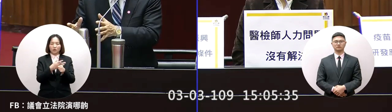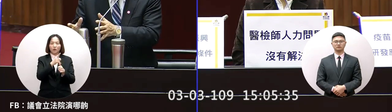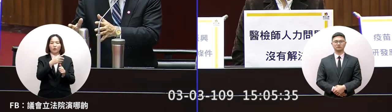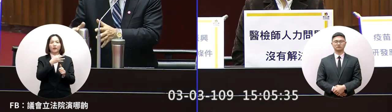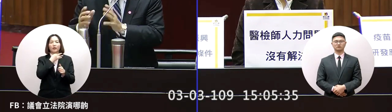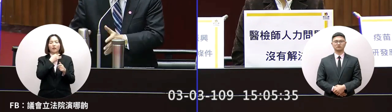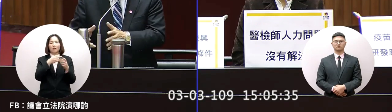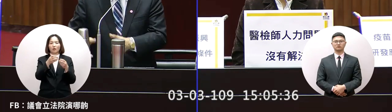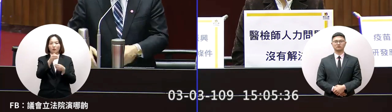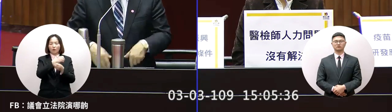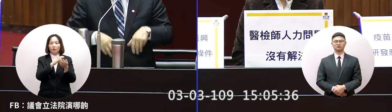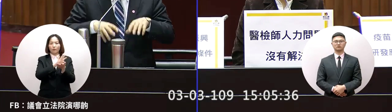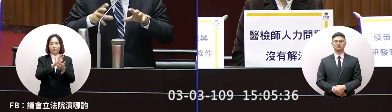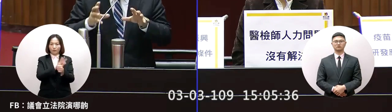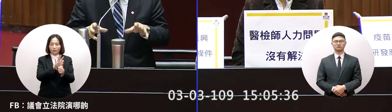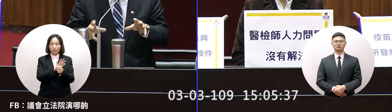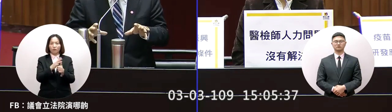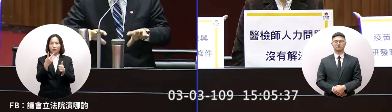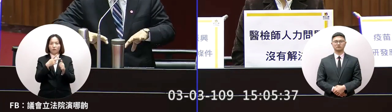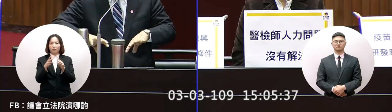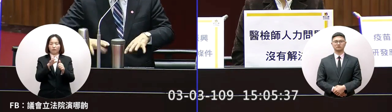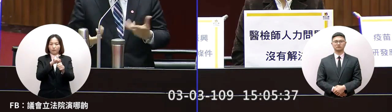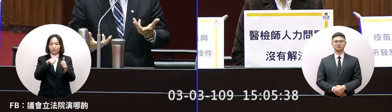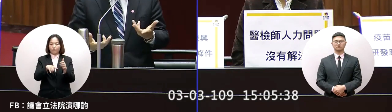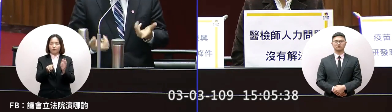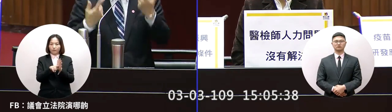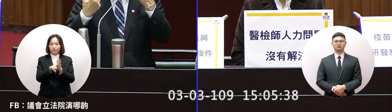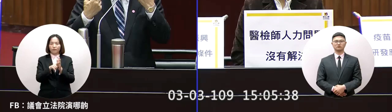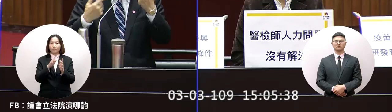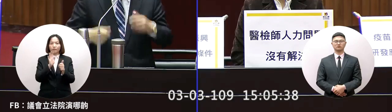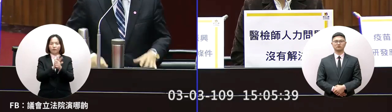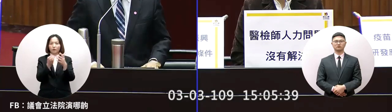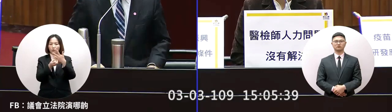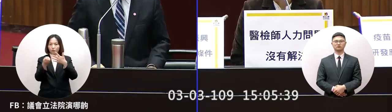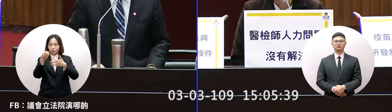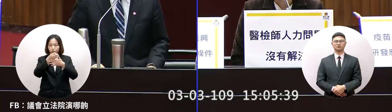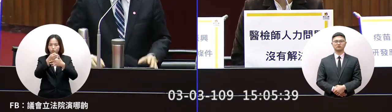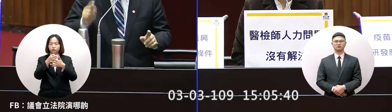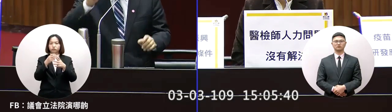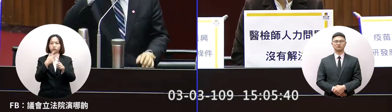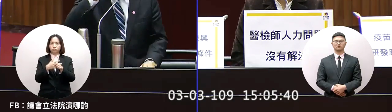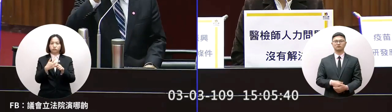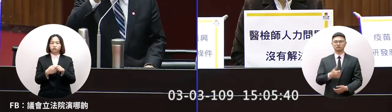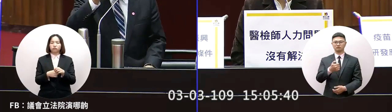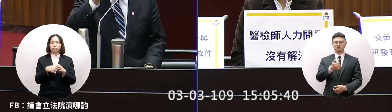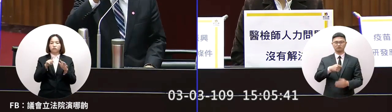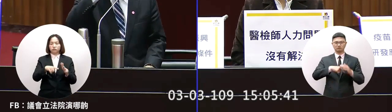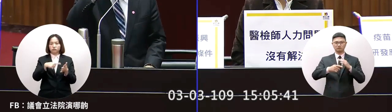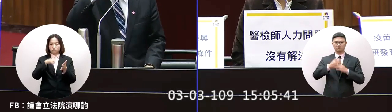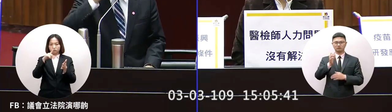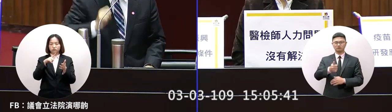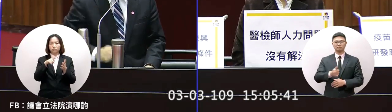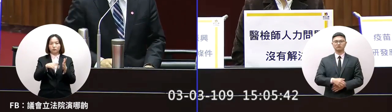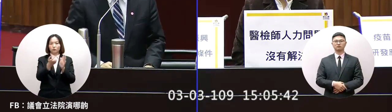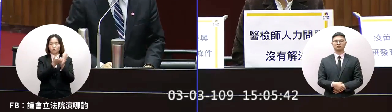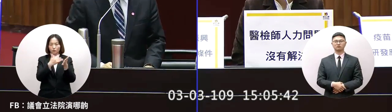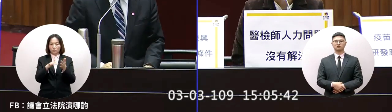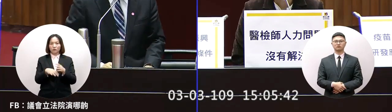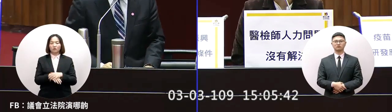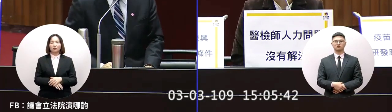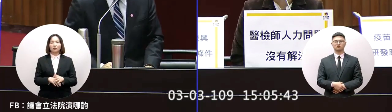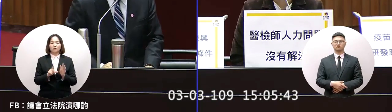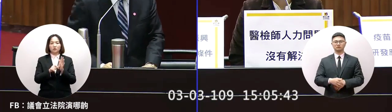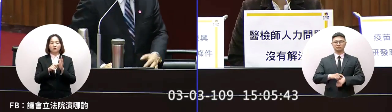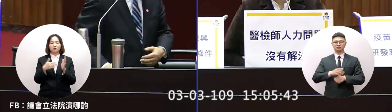困之外，还要借这个机会转型升级，这一些就在这一次的预算。谢谢院长。